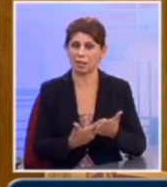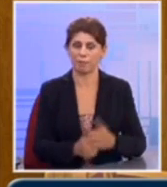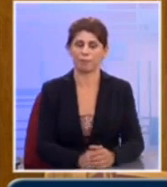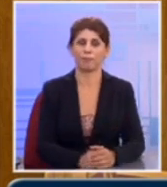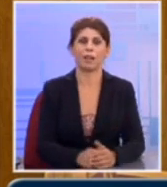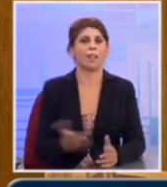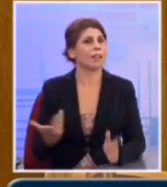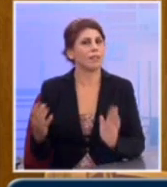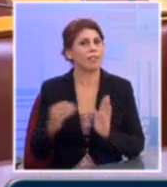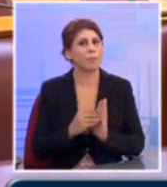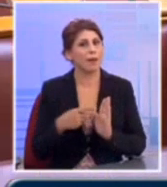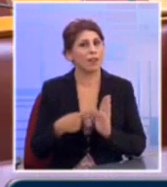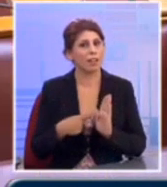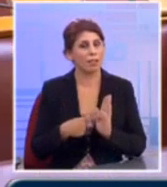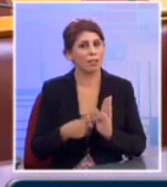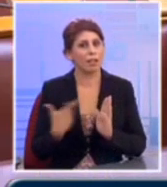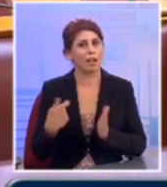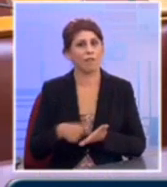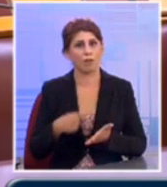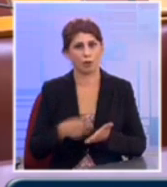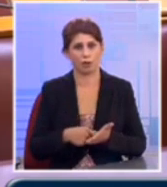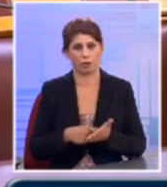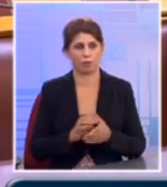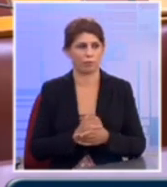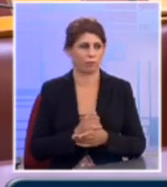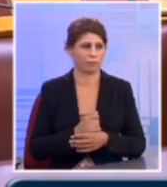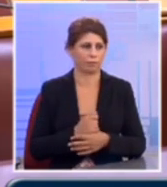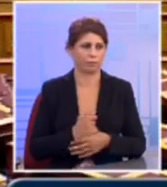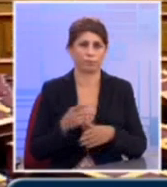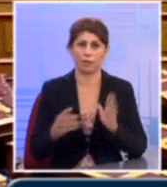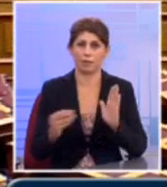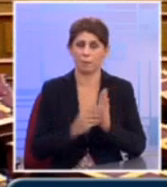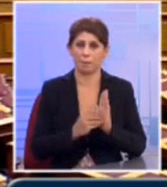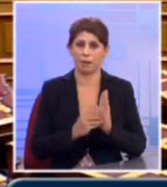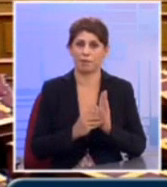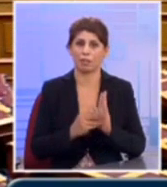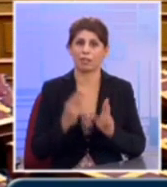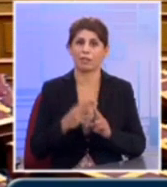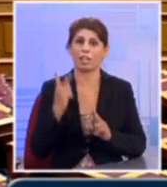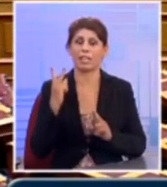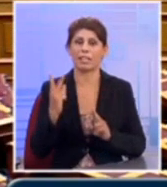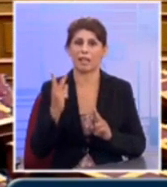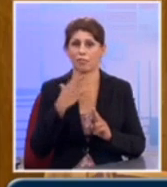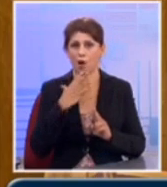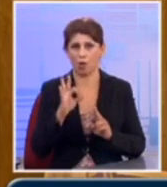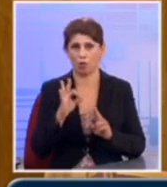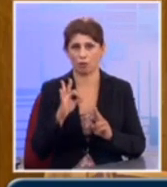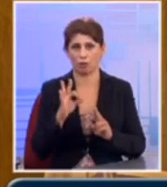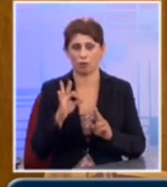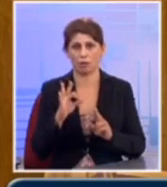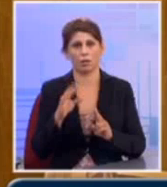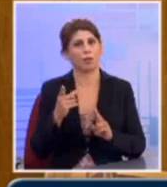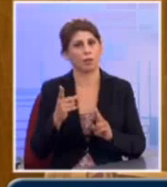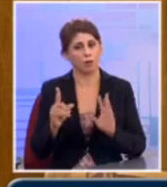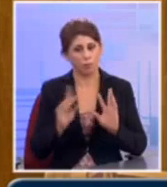γιατί δεν μπαίνουν εκεί για να φορολογηθούν μπαίνουνε κυρίως για δύο λόγους όπως είναι